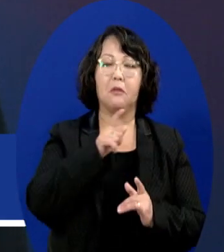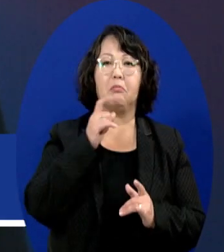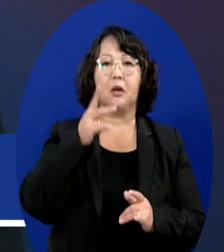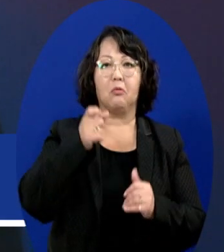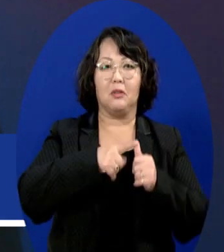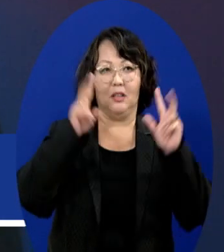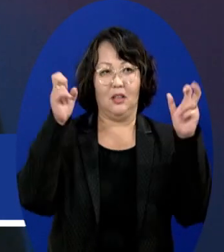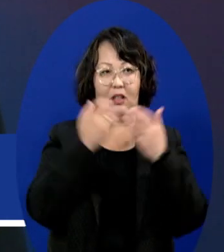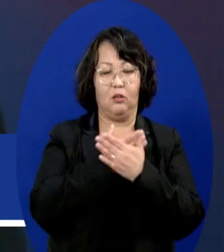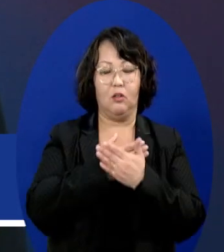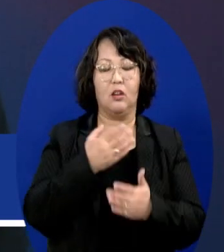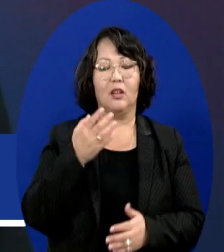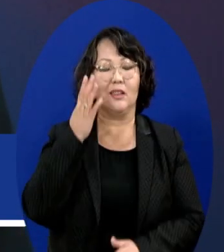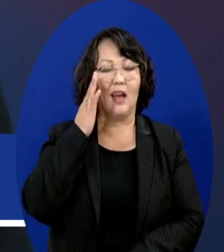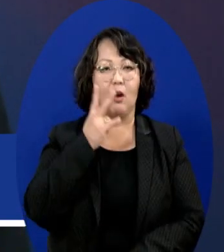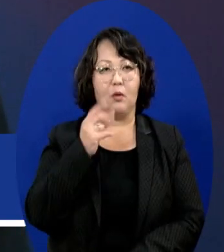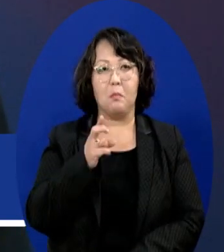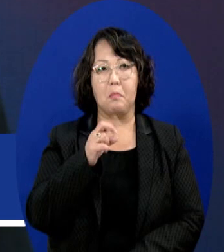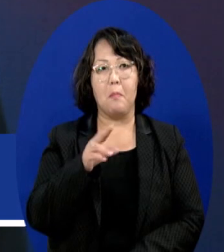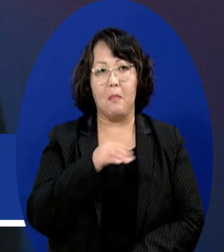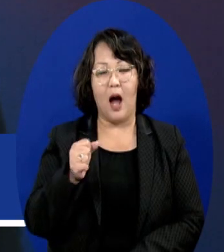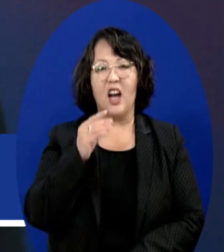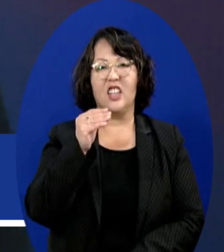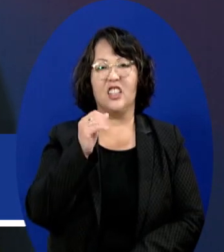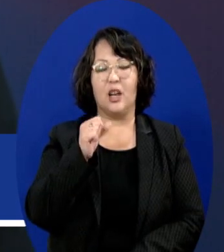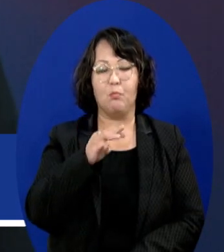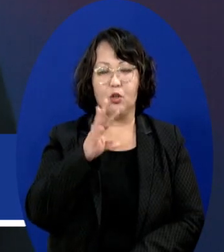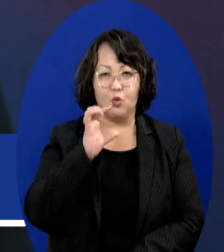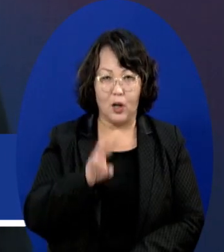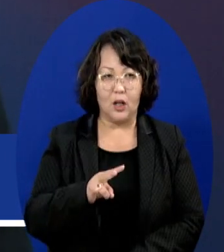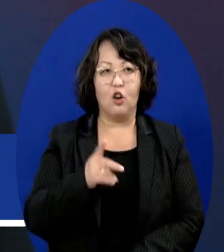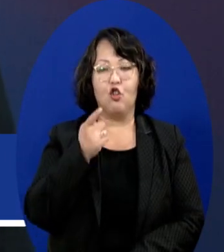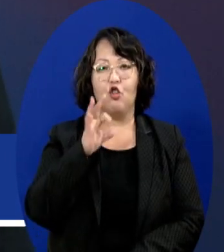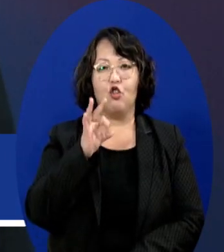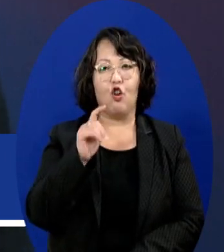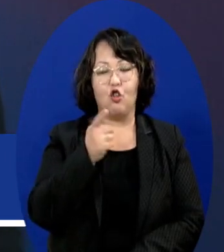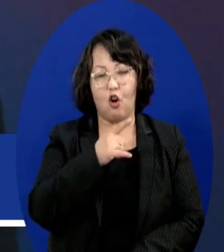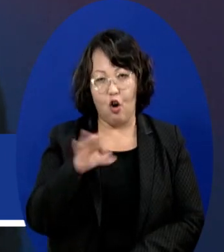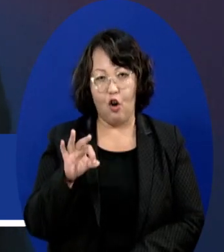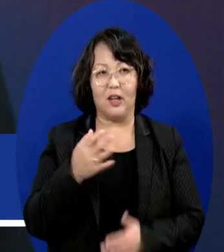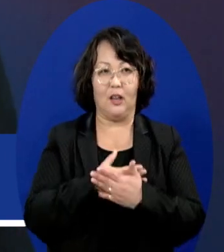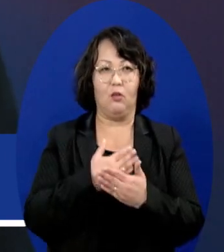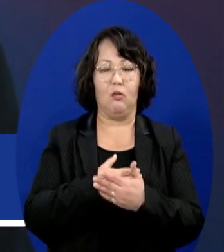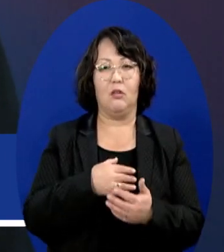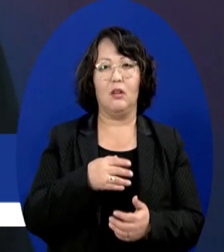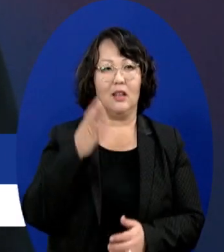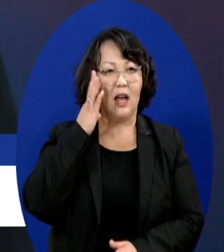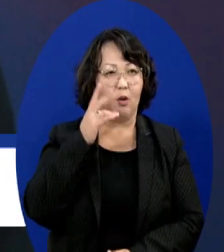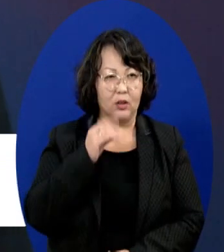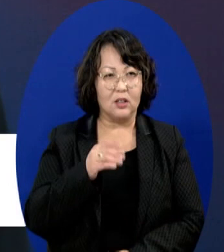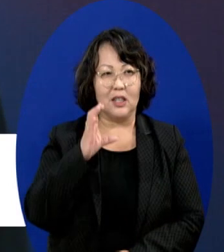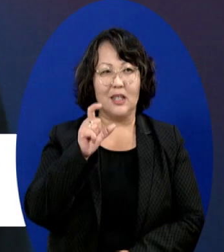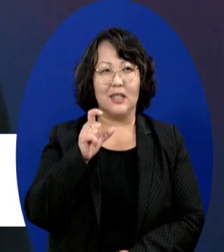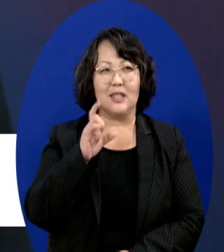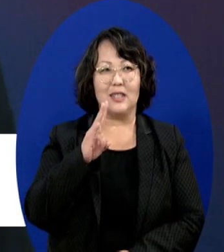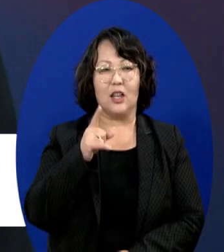Бимбагийн, найруулагч Жамин Сүрэнгийн Хөхөө кино байна, найруулагч Сэнгэдэржийн Гэргий гэд олон кинонд байна. Үнэхээр сайхан байна.